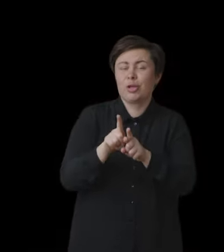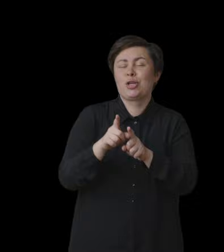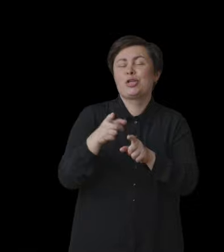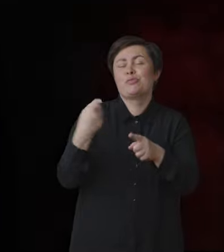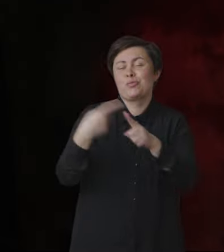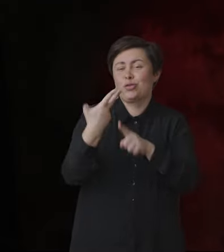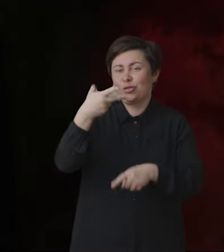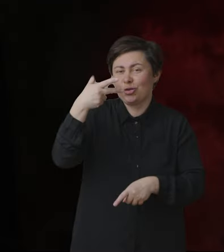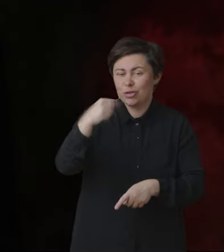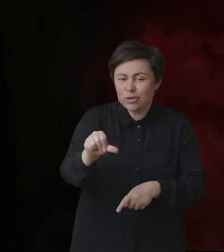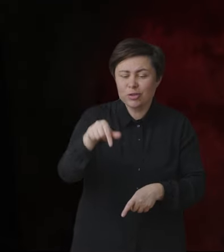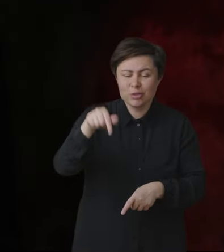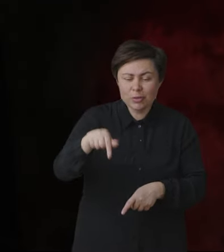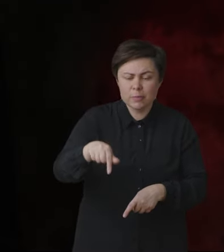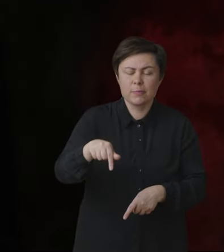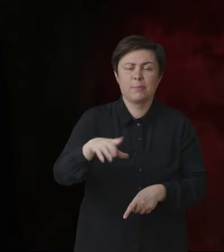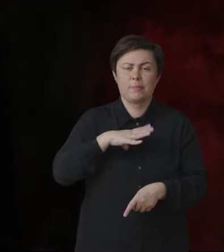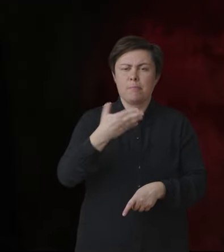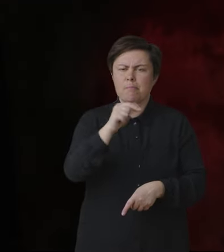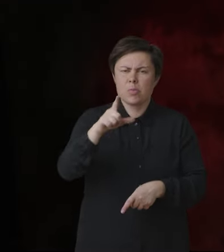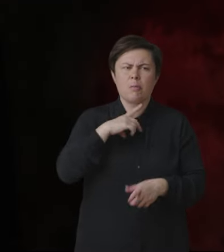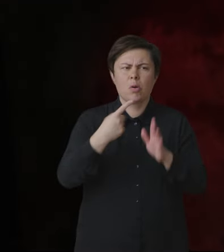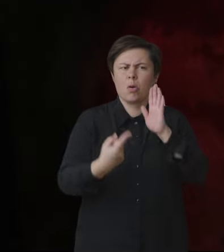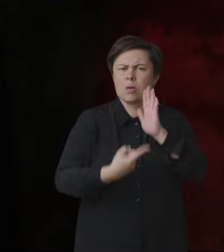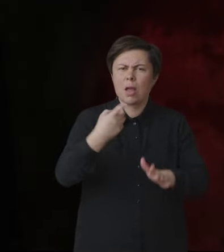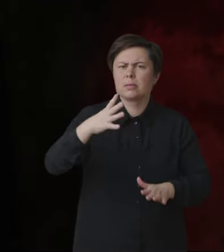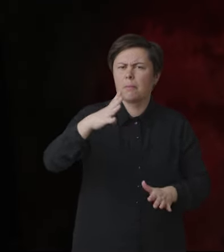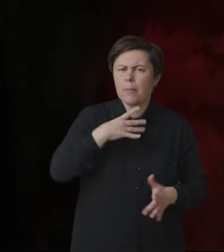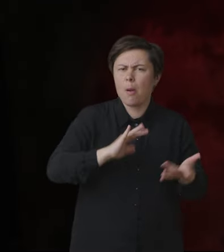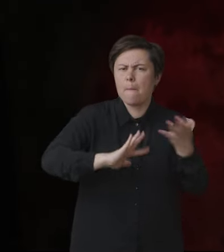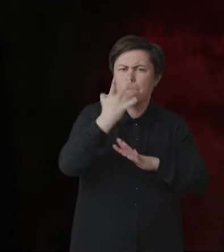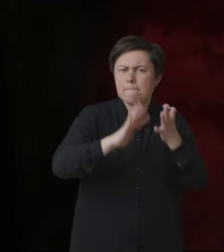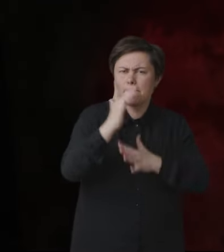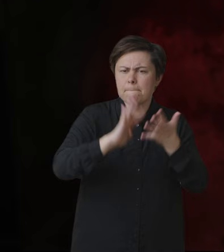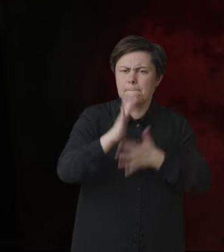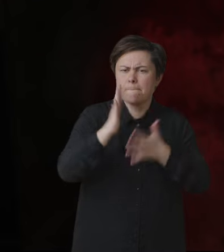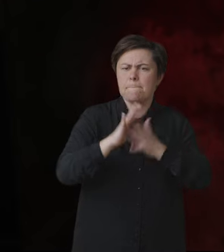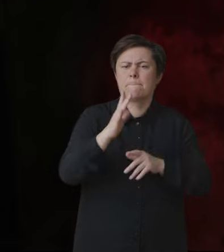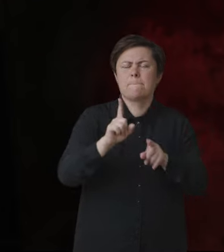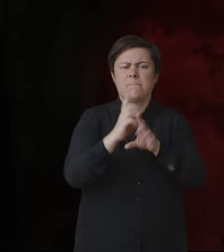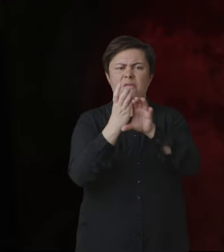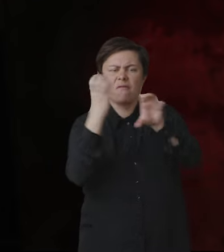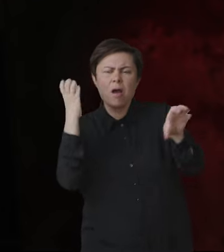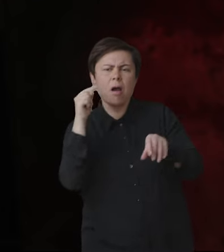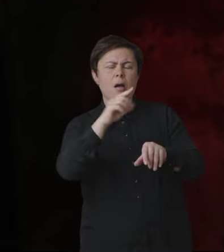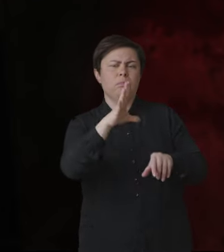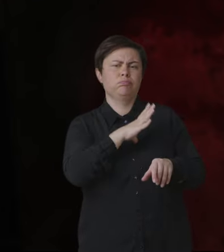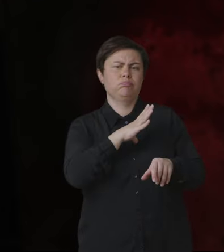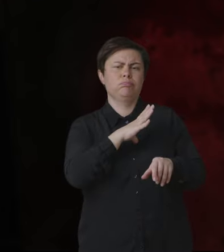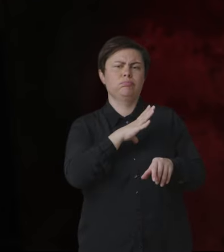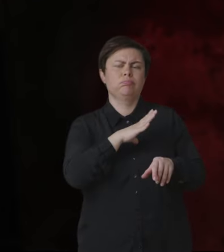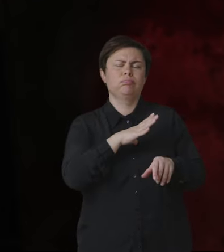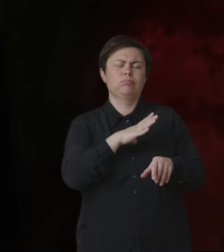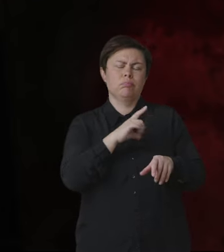tygodnie. Tu w Miłkowicach parozowie paliła się raz. No, było to i na wagonówce, i na